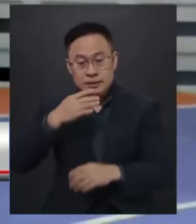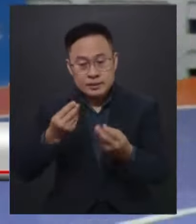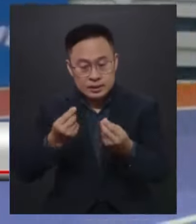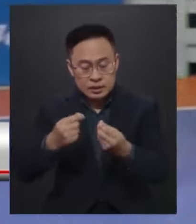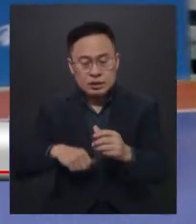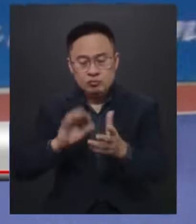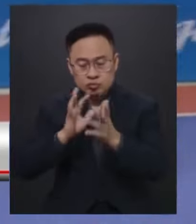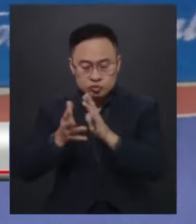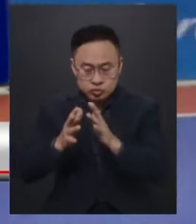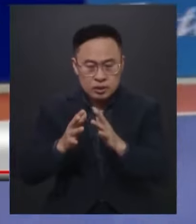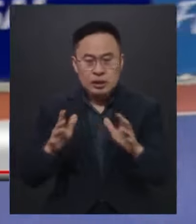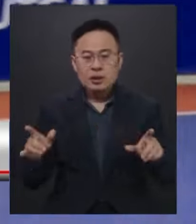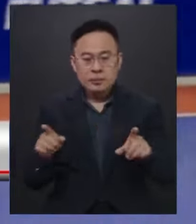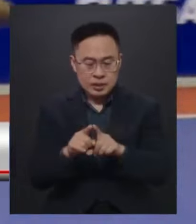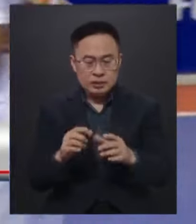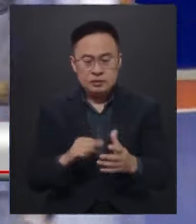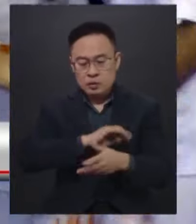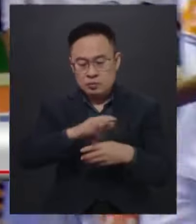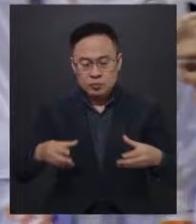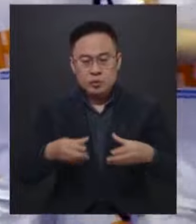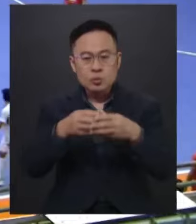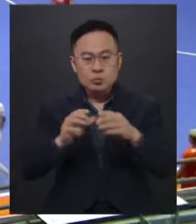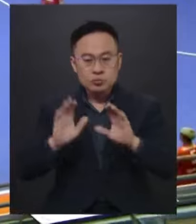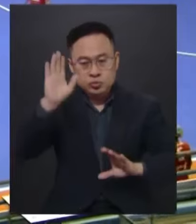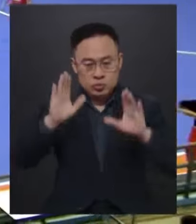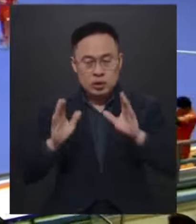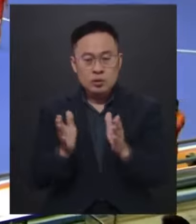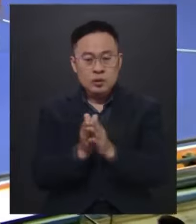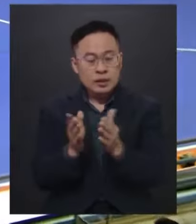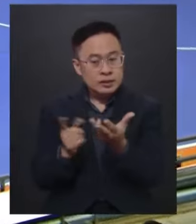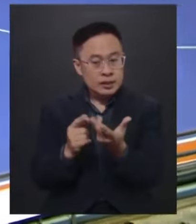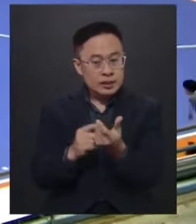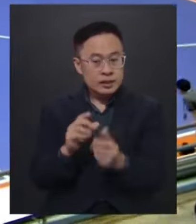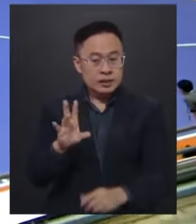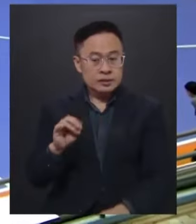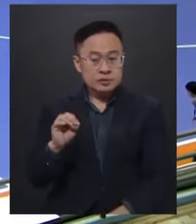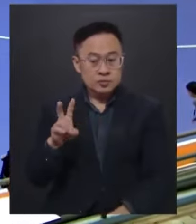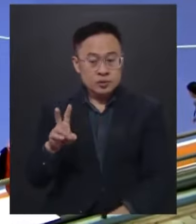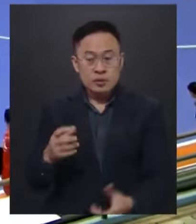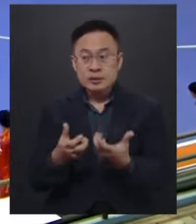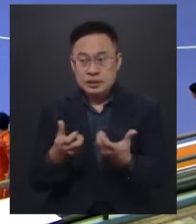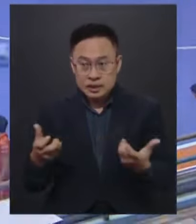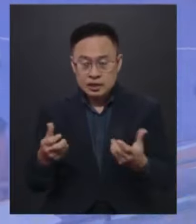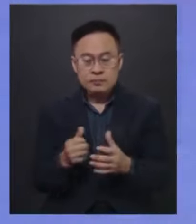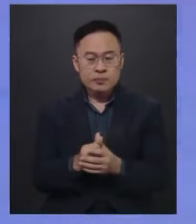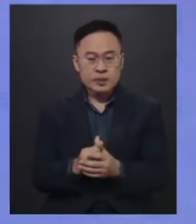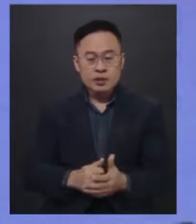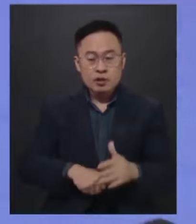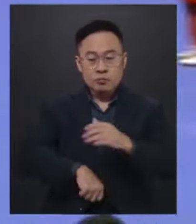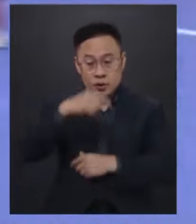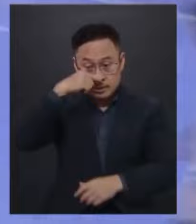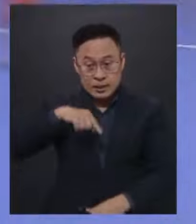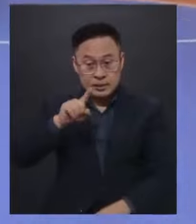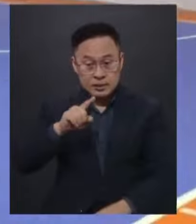ครั้งนี้ค่ะซึ่งก็ถ้าพูดถึง72เสียงเนี่ยมันก็จะมาจาก16เสียงจากไทยลีกนะ